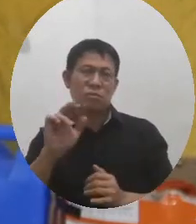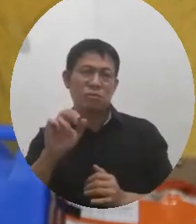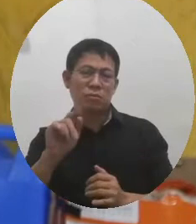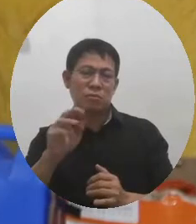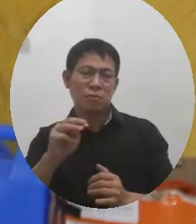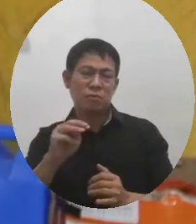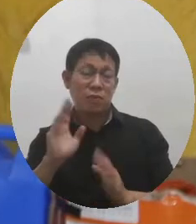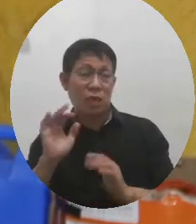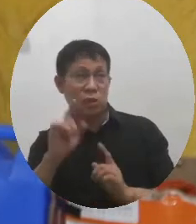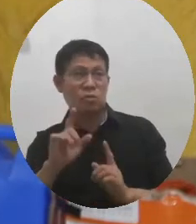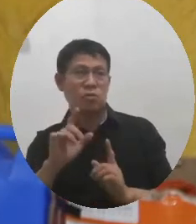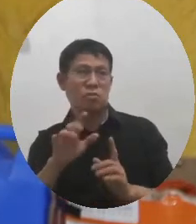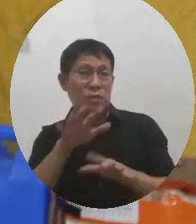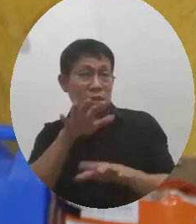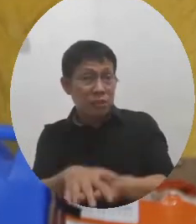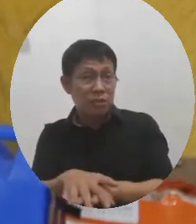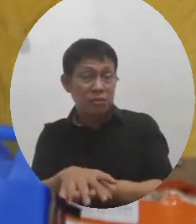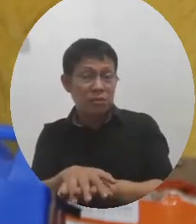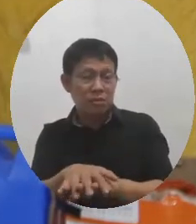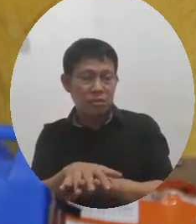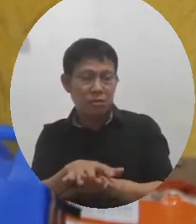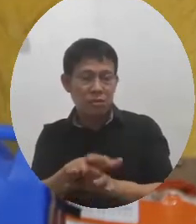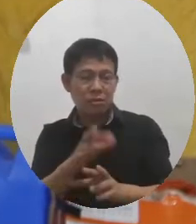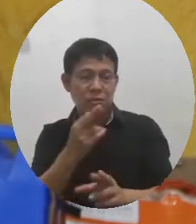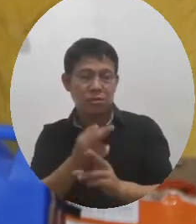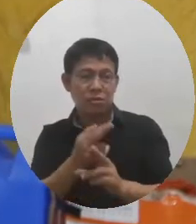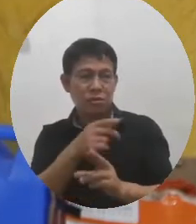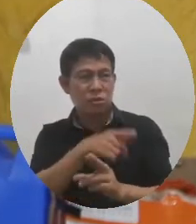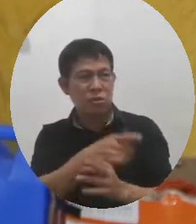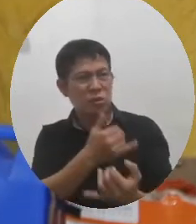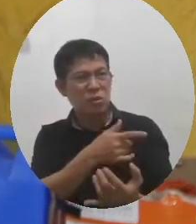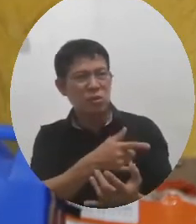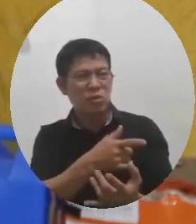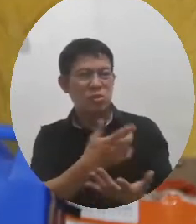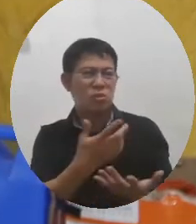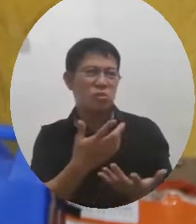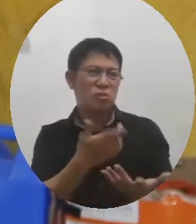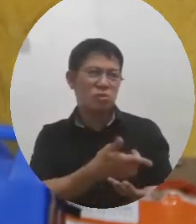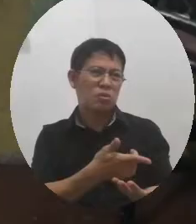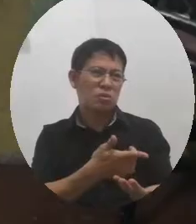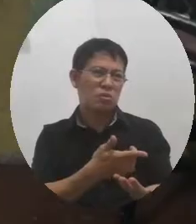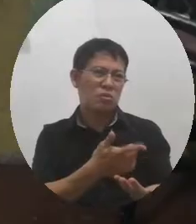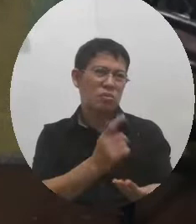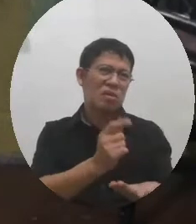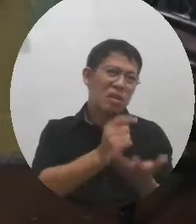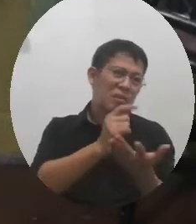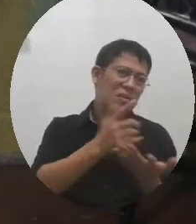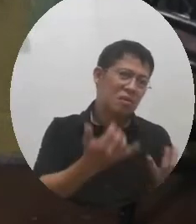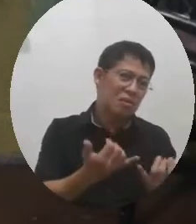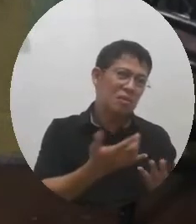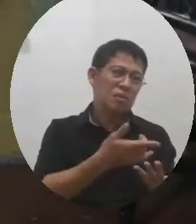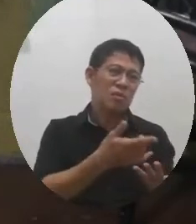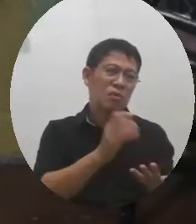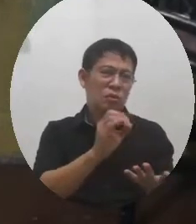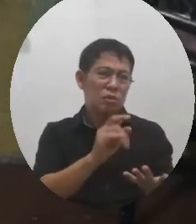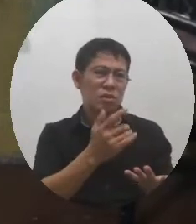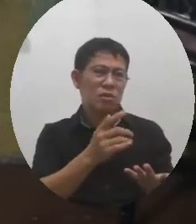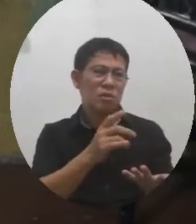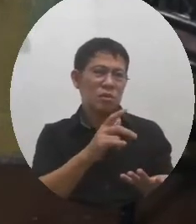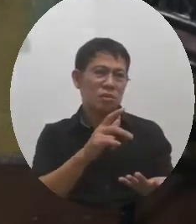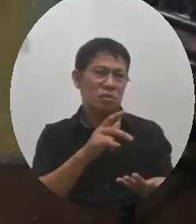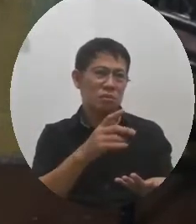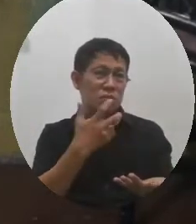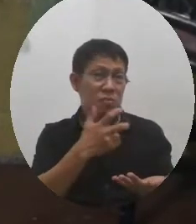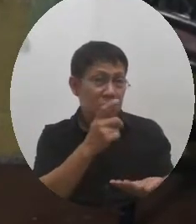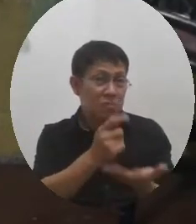maayos sa normal school kasi ang pinapasukan niya ngayon is puro therapy lang. Sira para pag hinalo mo siya sa